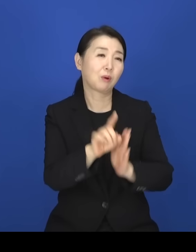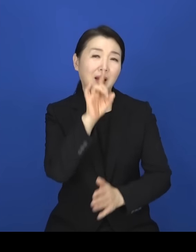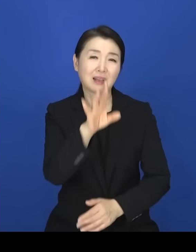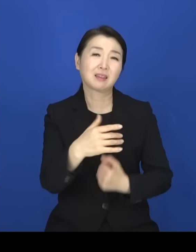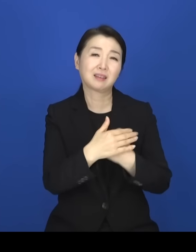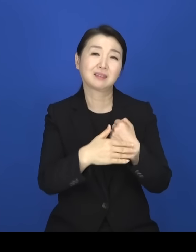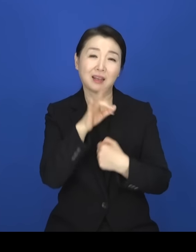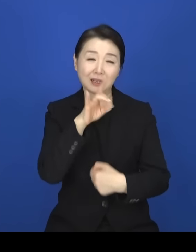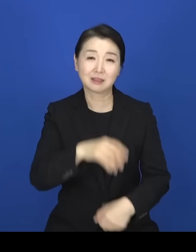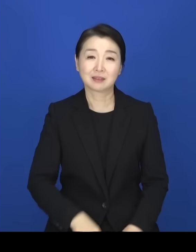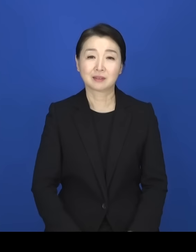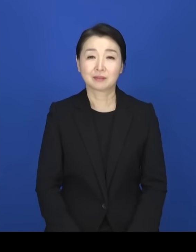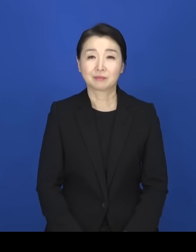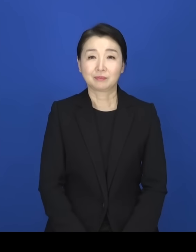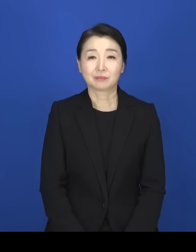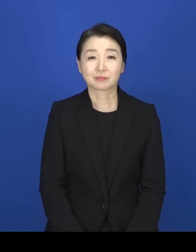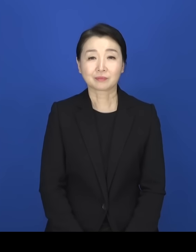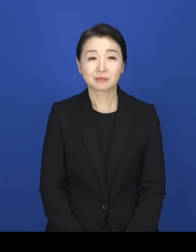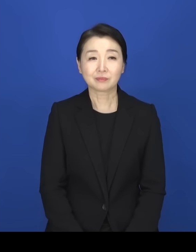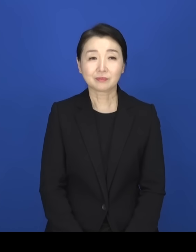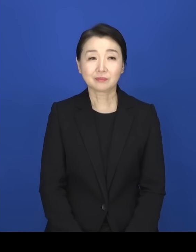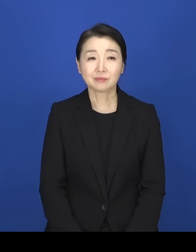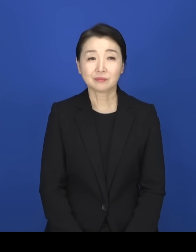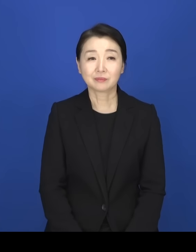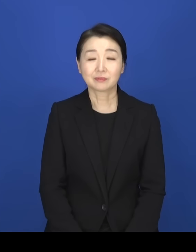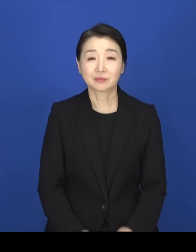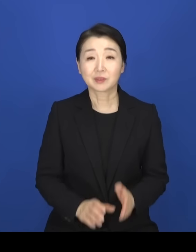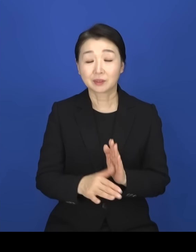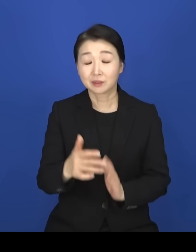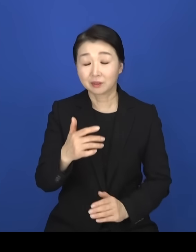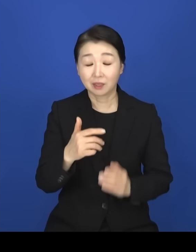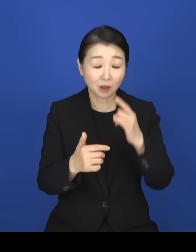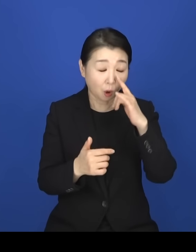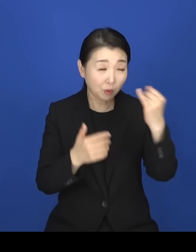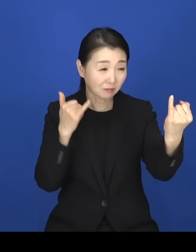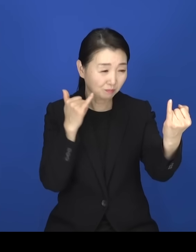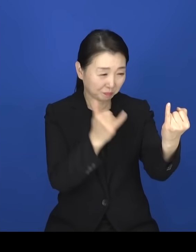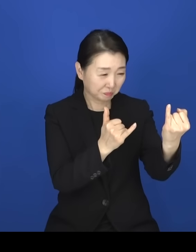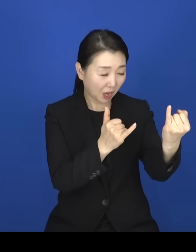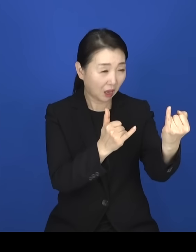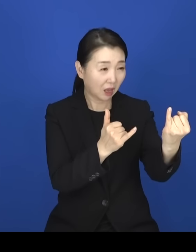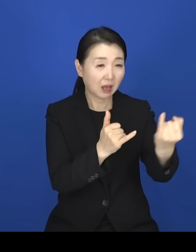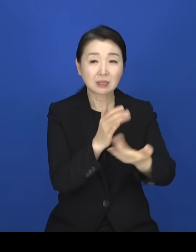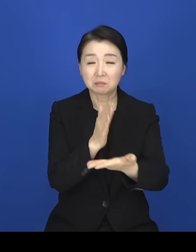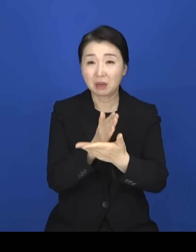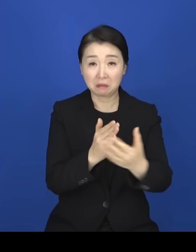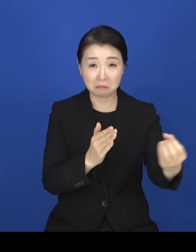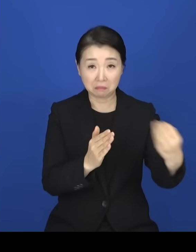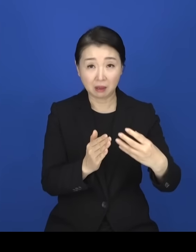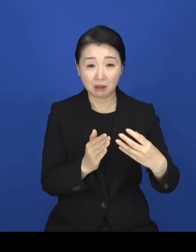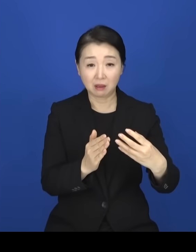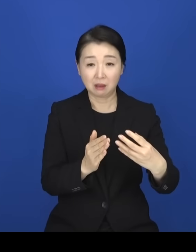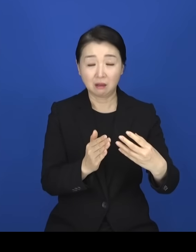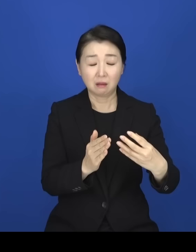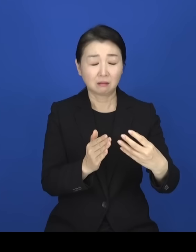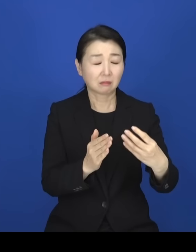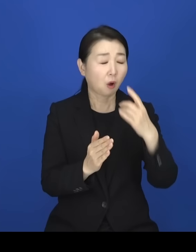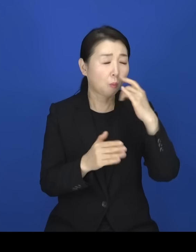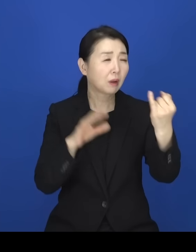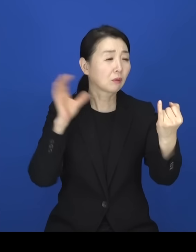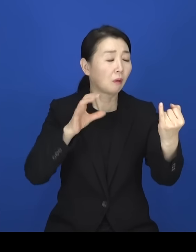은혜가 안 되잖아요. 그때 당시에는 이제 어머니께 전화했더니 안 했으면 좋겠다 길이야 얘기를 하셔가지고 화를 좀